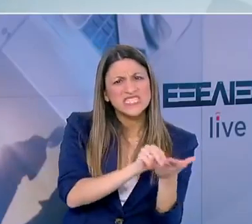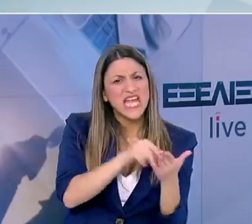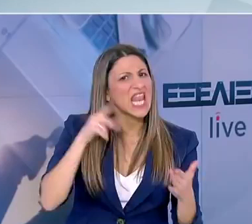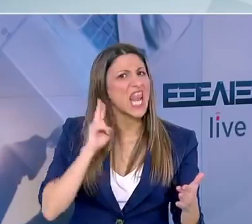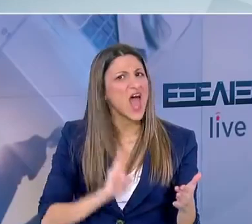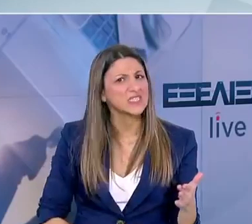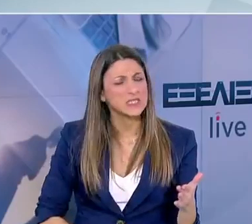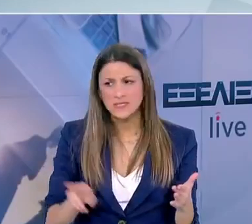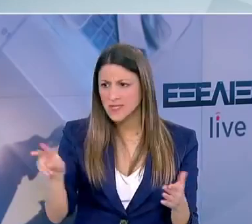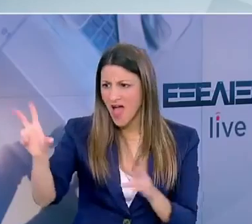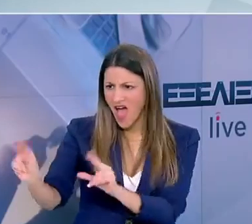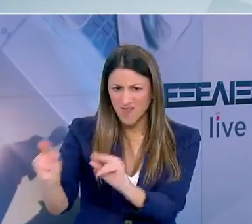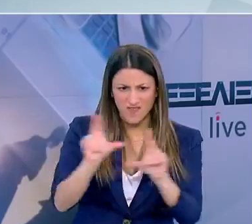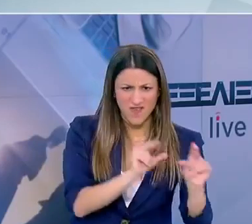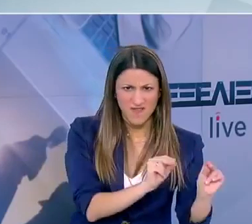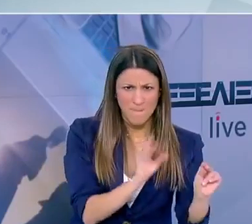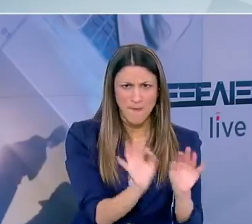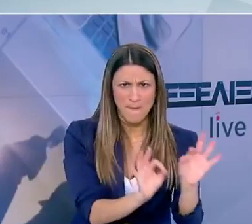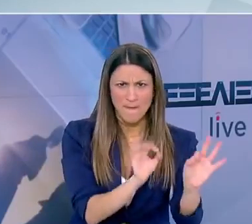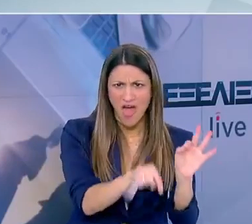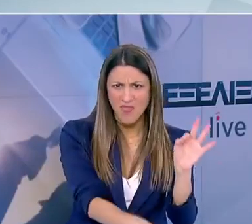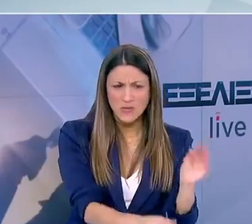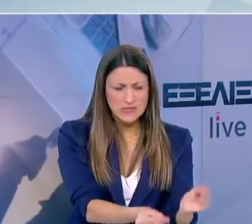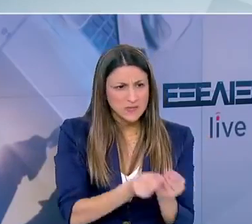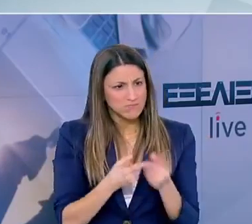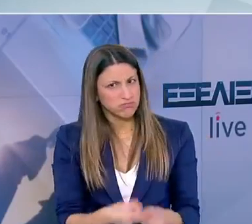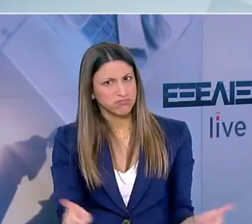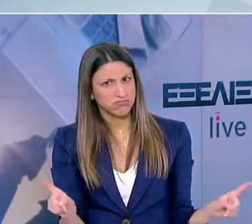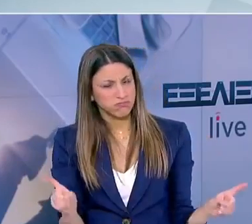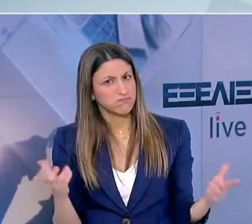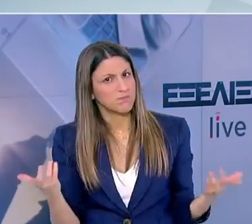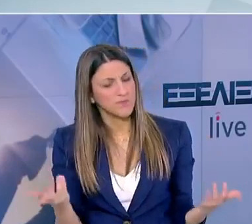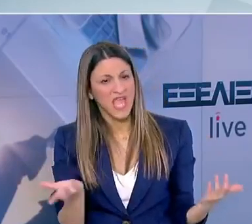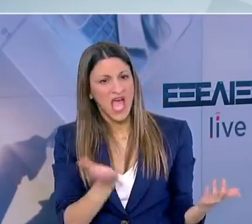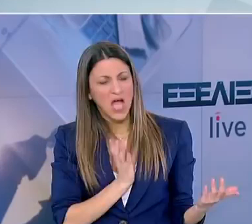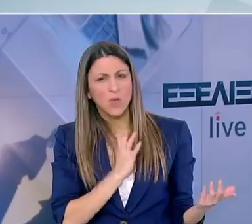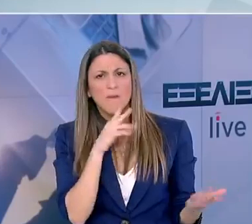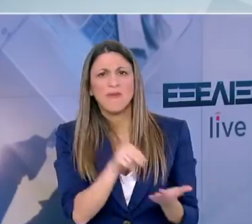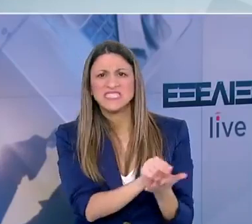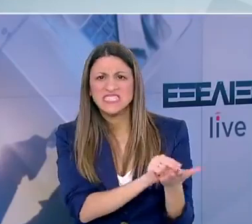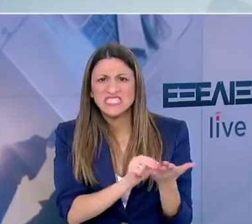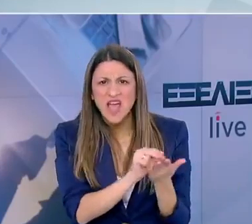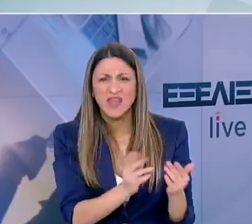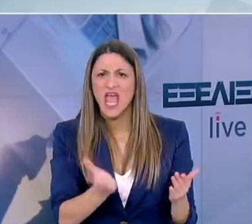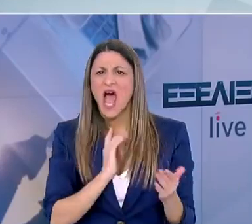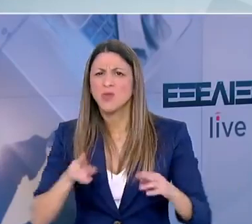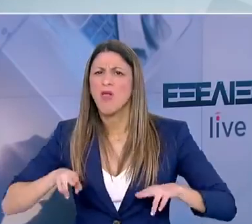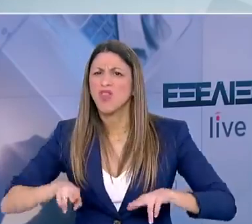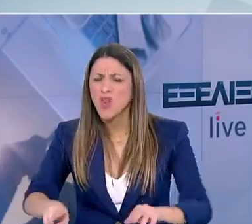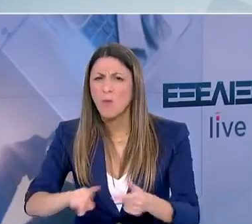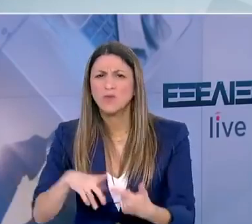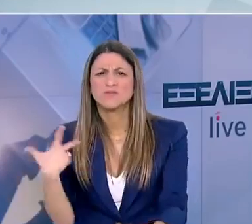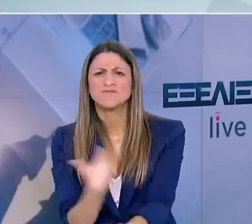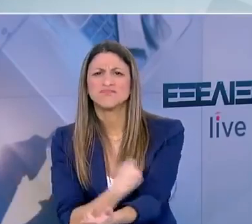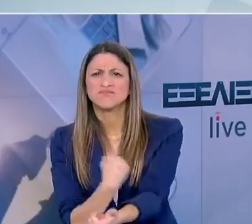μας λόγω των μαζικών κρουσμάτων κορονοϊού. Για κοινωνικούς λόγους, πληθυσμοί όπως Ρωμά, άστεγοι, χρήστες